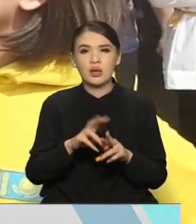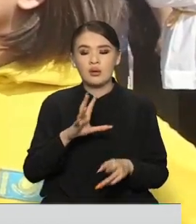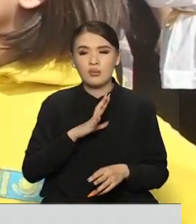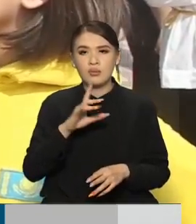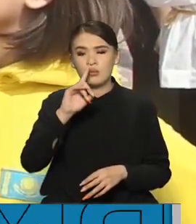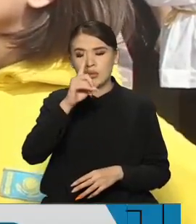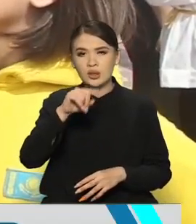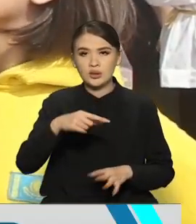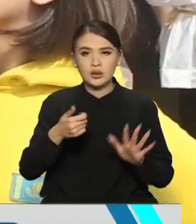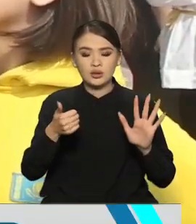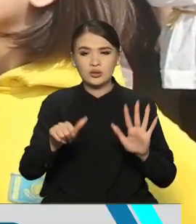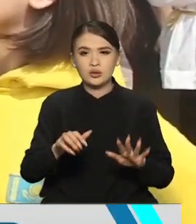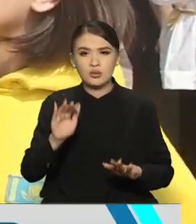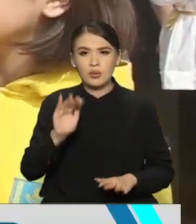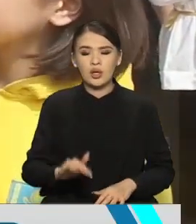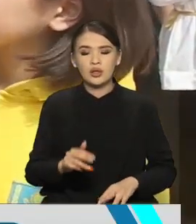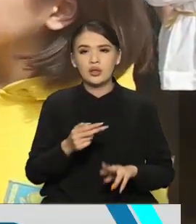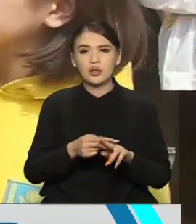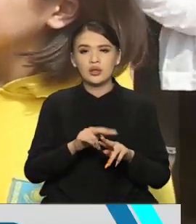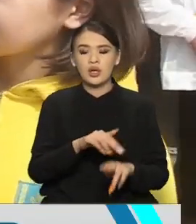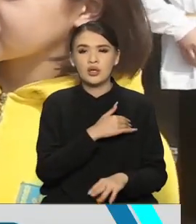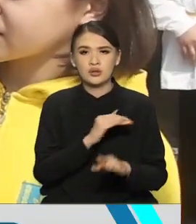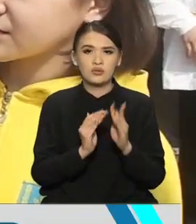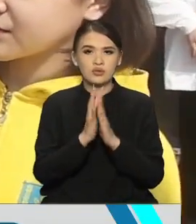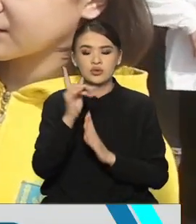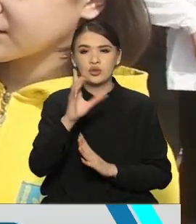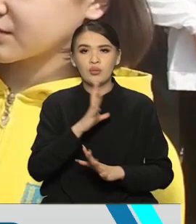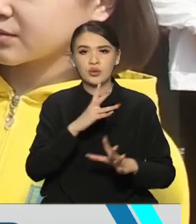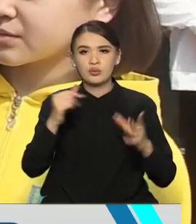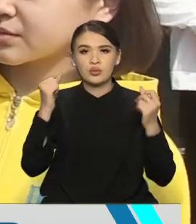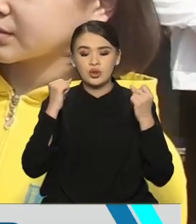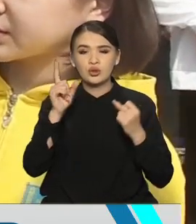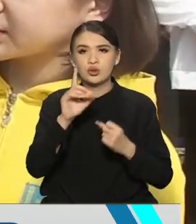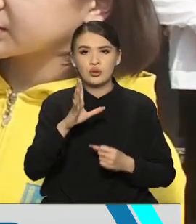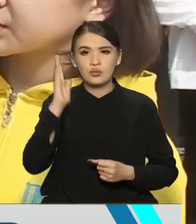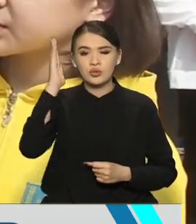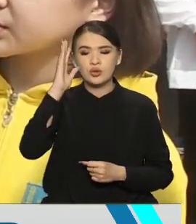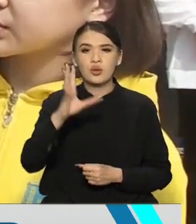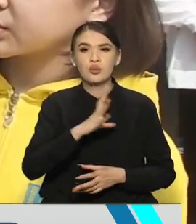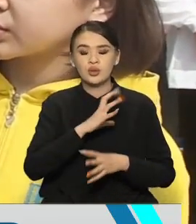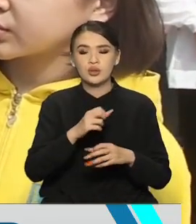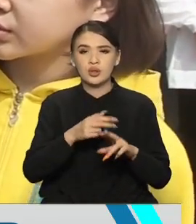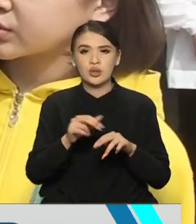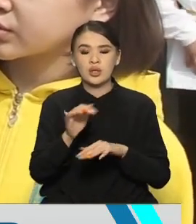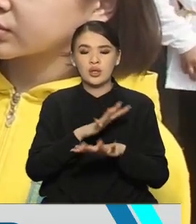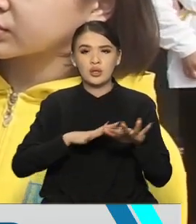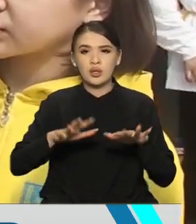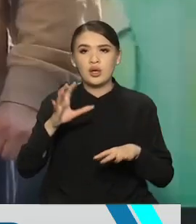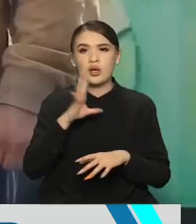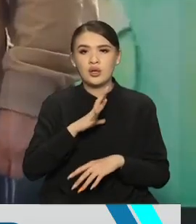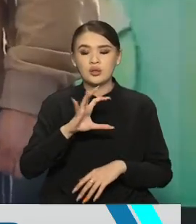хотим чтобы они тоже добились тех достижений и высот в спорте как и Мы надеемся что в будущем принесут нашей стране олимпийское